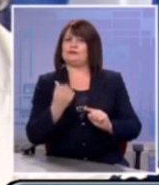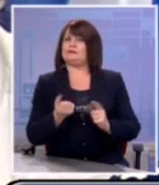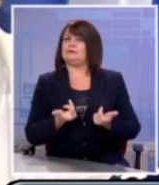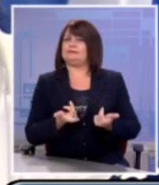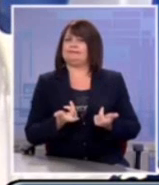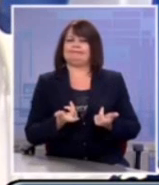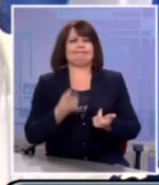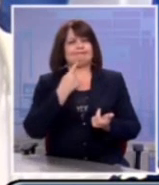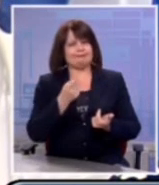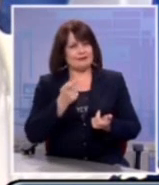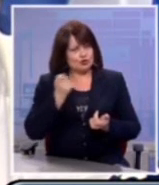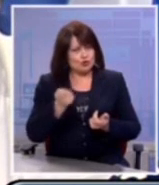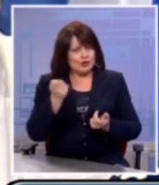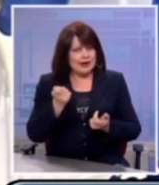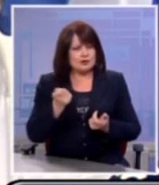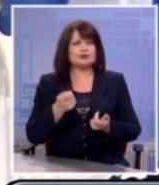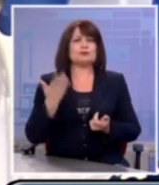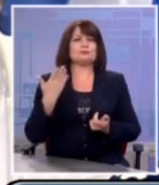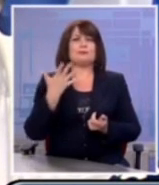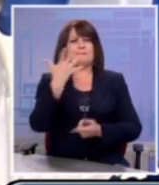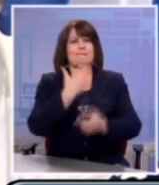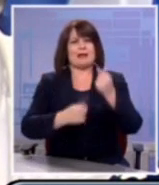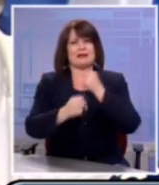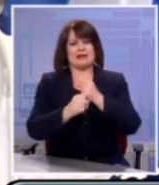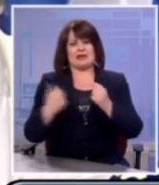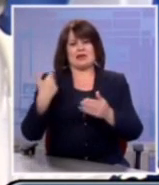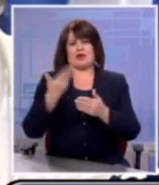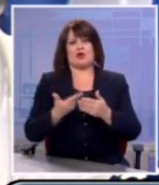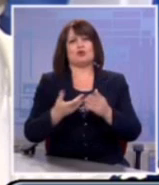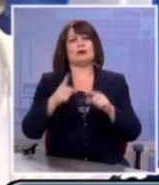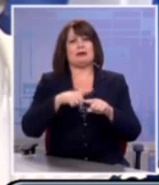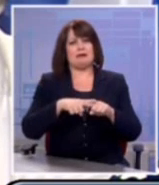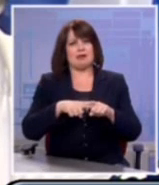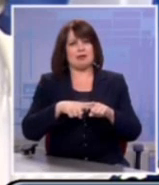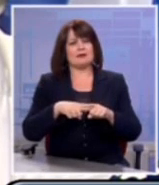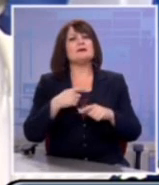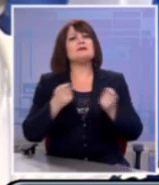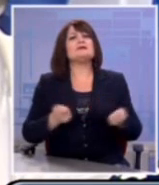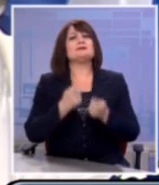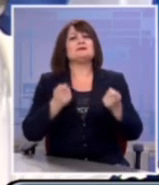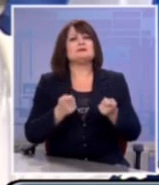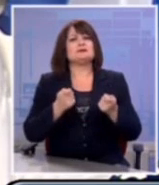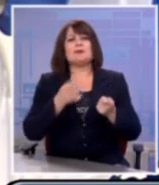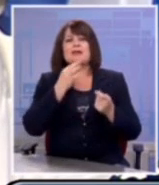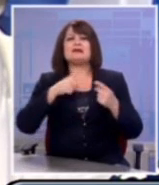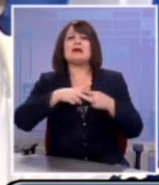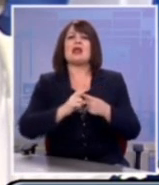το λεγόμενο χρέος που τα τελευταία 5 χρόνια στη χώρα μας χρησιμοποιείται ως